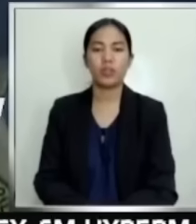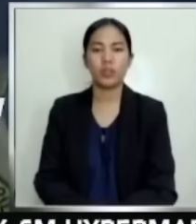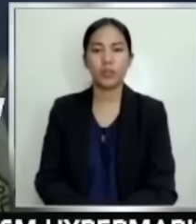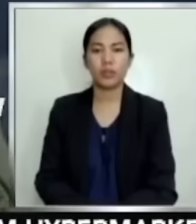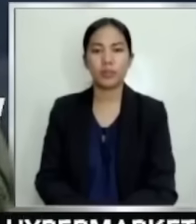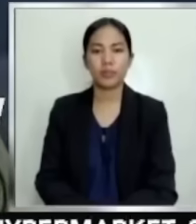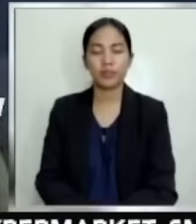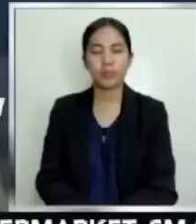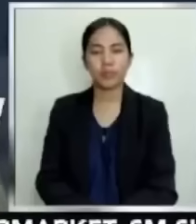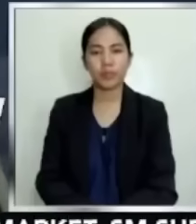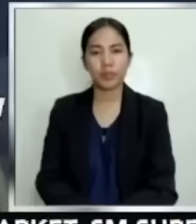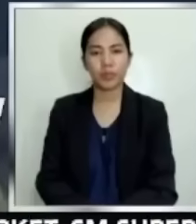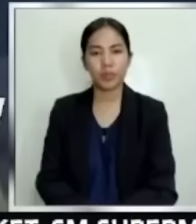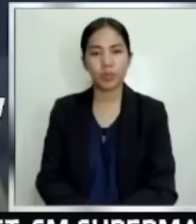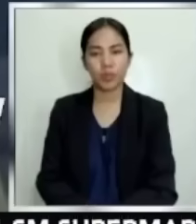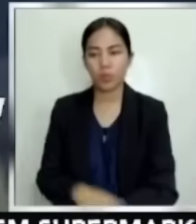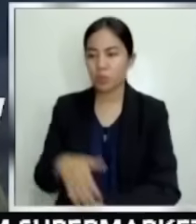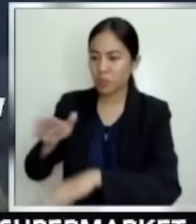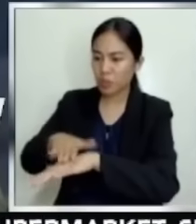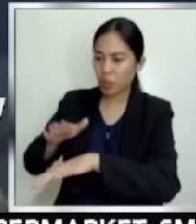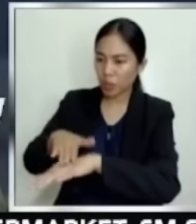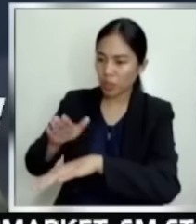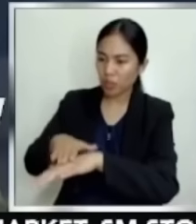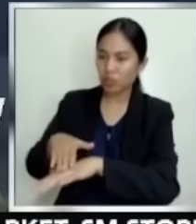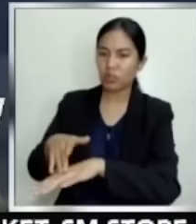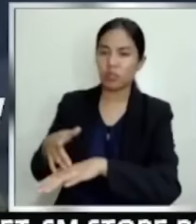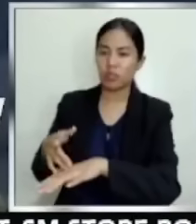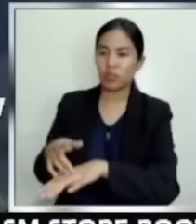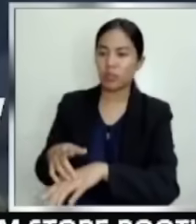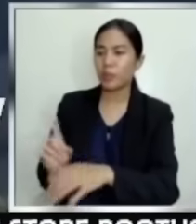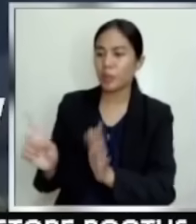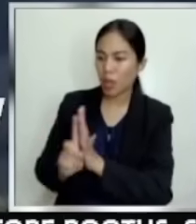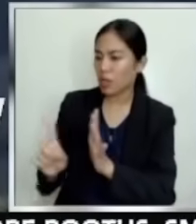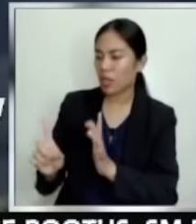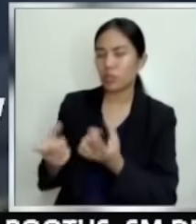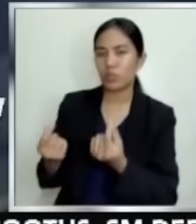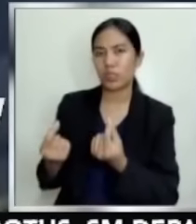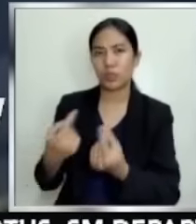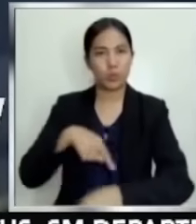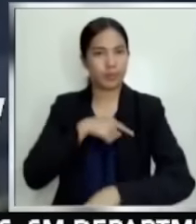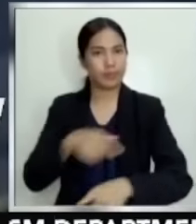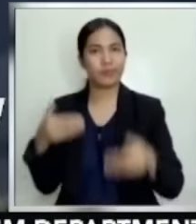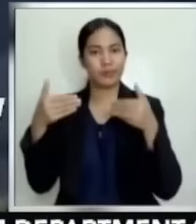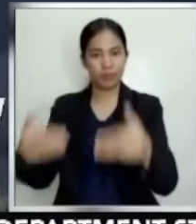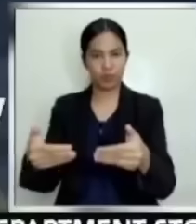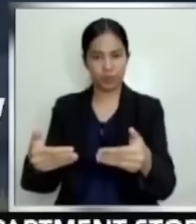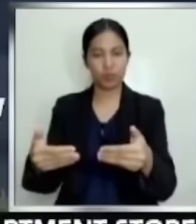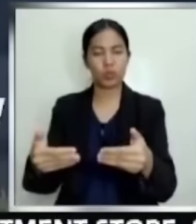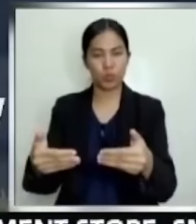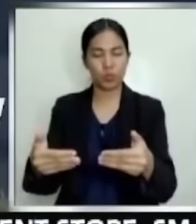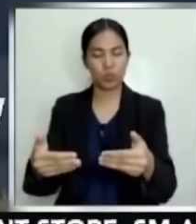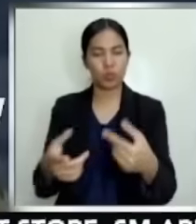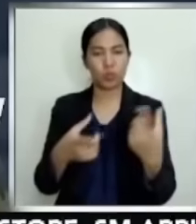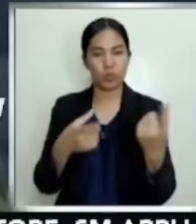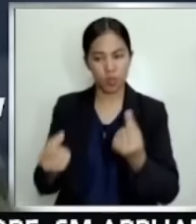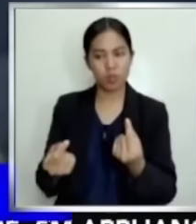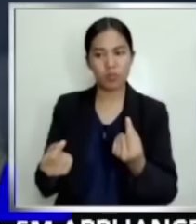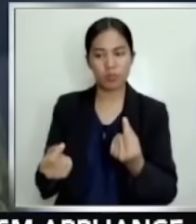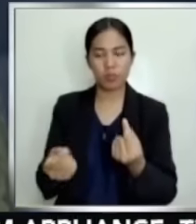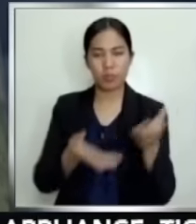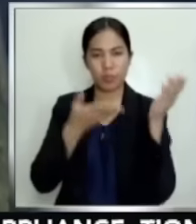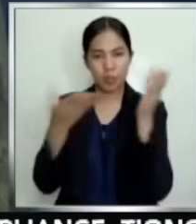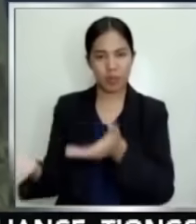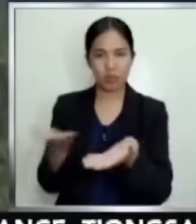sabihan kung anong dapat gawin doon. So we will continue our resupply missions.